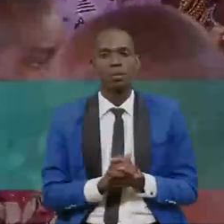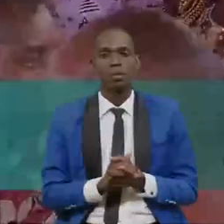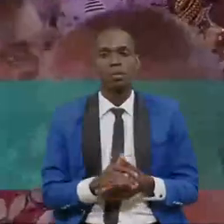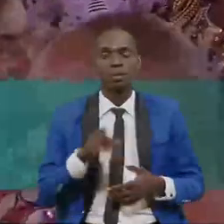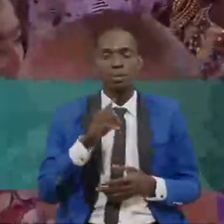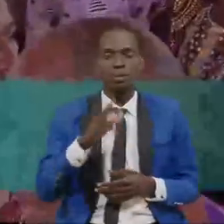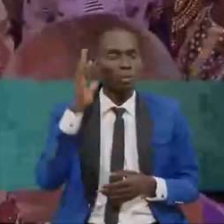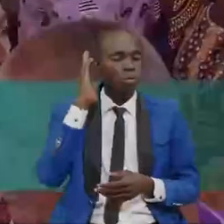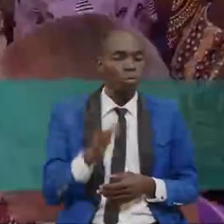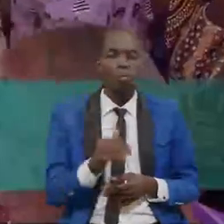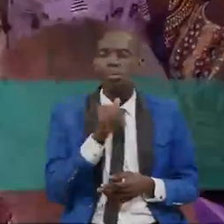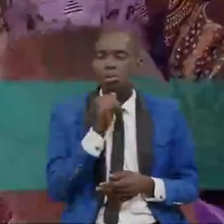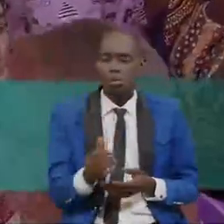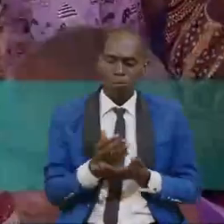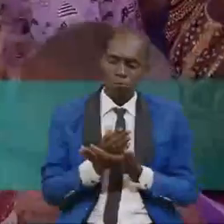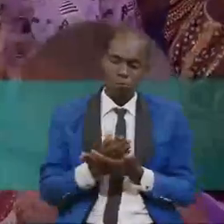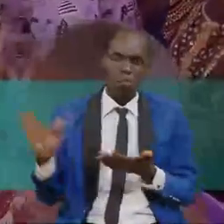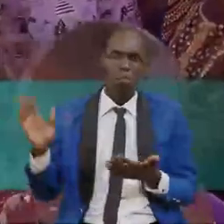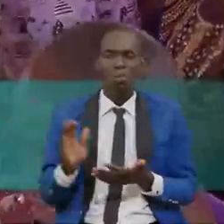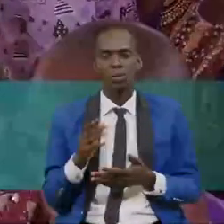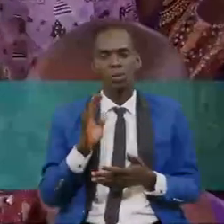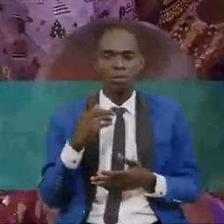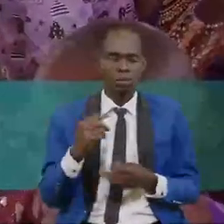Vous n'allez pas abandonner